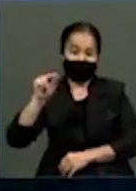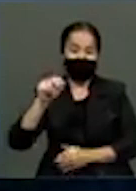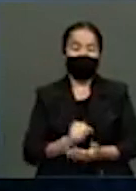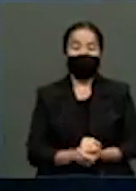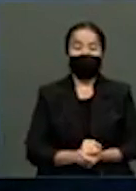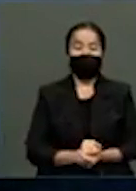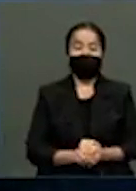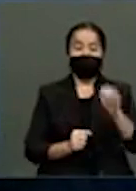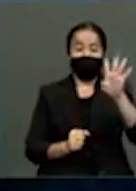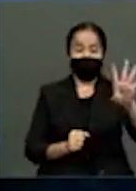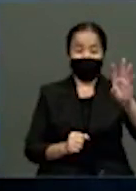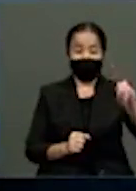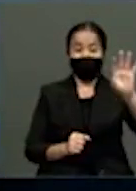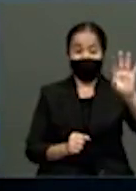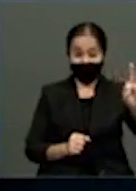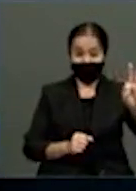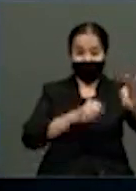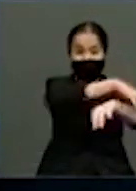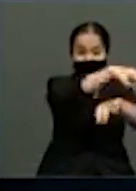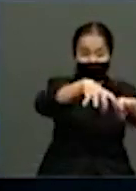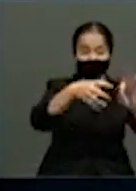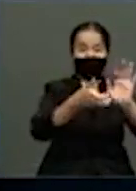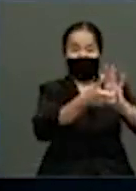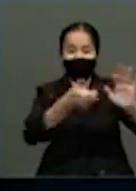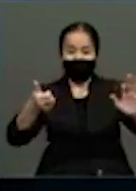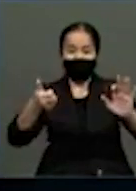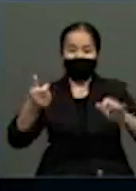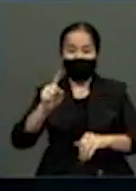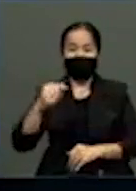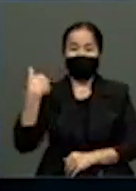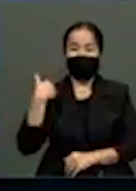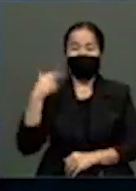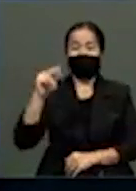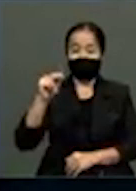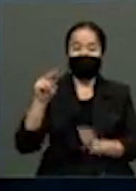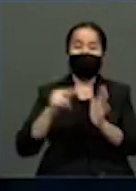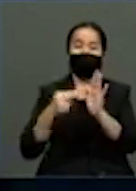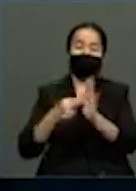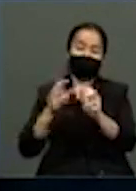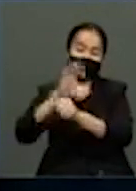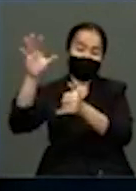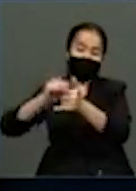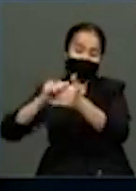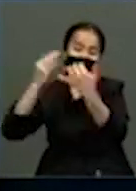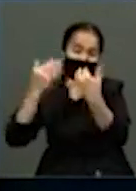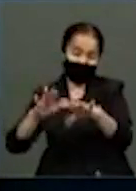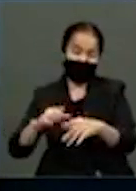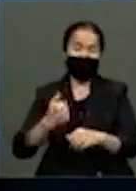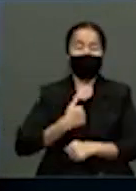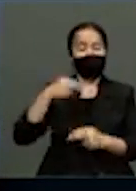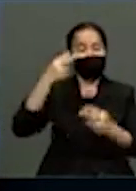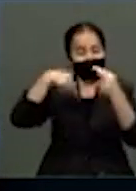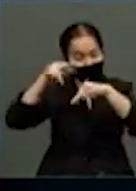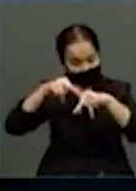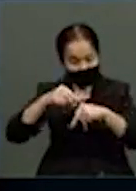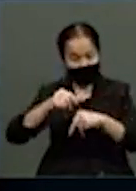ข้าไปเรียกว่าจับตามองเลยครับว่าจะเข้าไปปรับปรุงพื้นที่เข้าไปจัดการอย่างไรนะครับเจ้าของกิจ